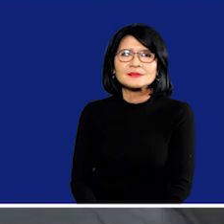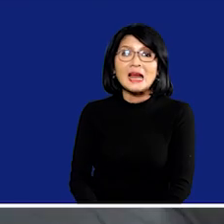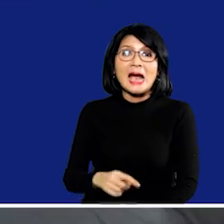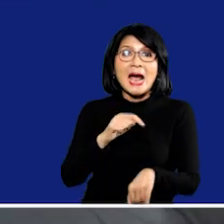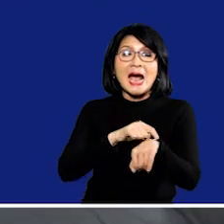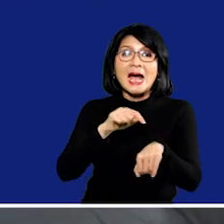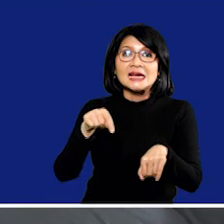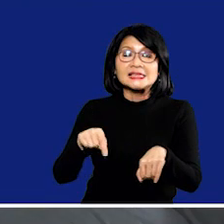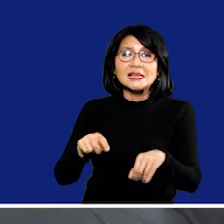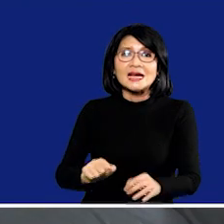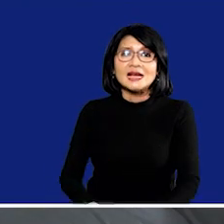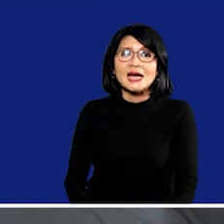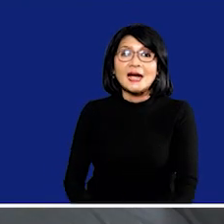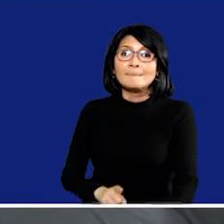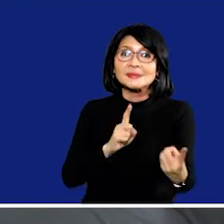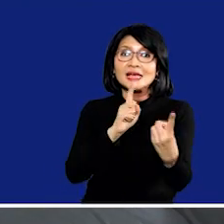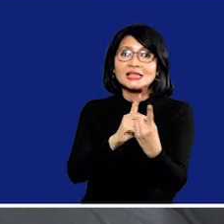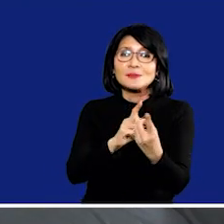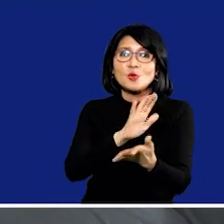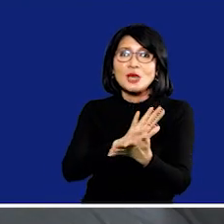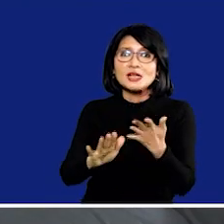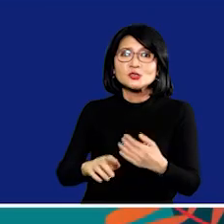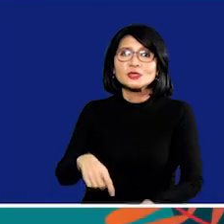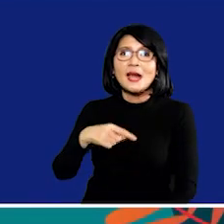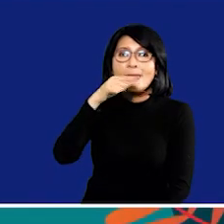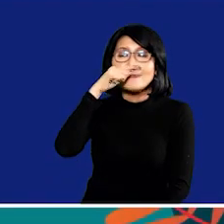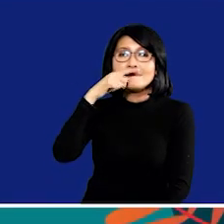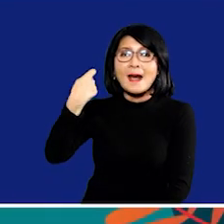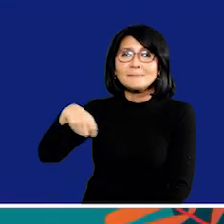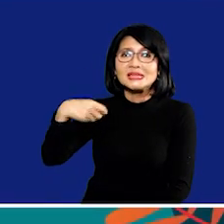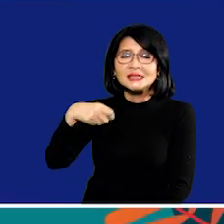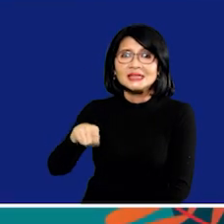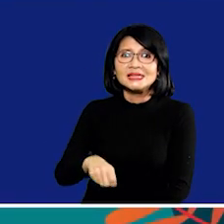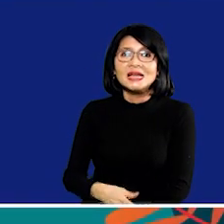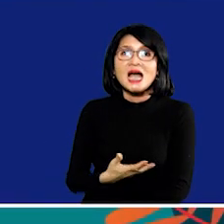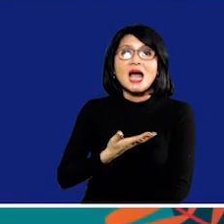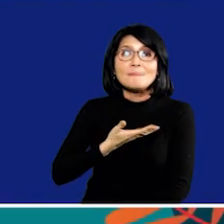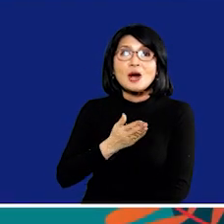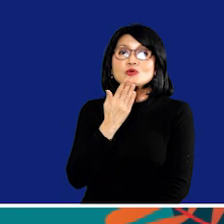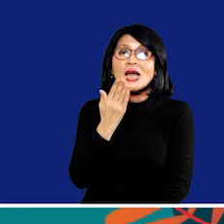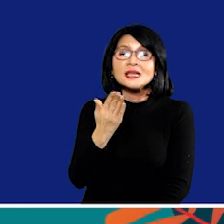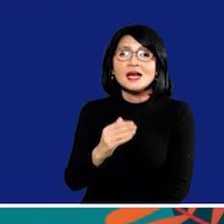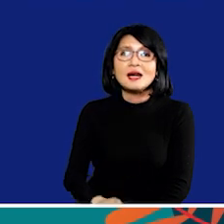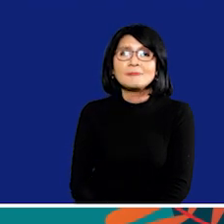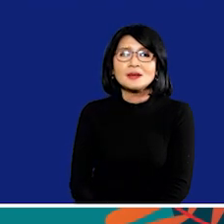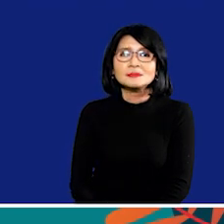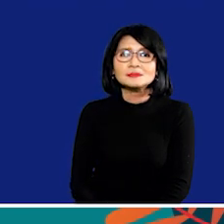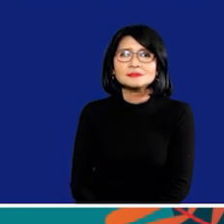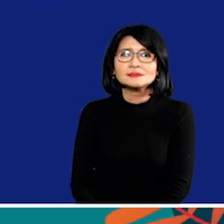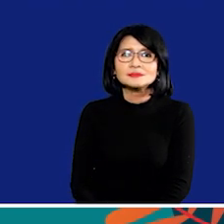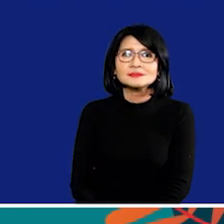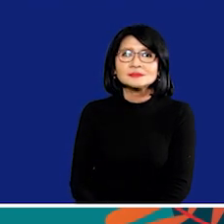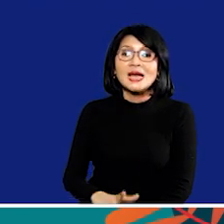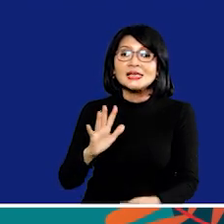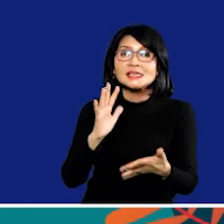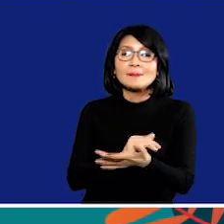Echa, mumpung sekarang kita bisa langsung ketemu dengan Mas Nadiem, dengan Mas Menteri, ada yang ingin ditanyakan atau ada yang ingin disampaikan nggak? Ya, jadi